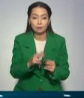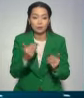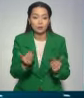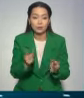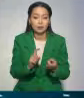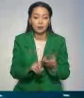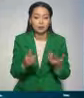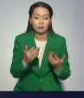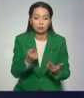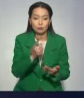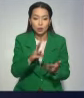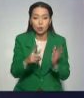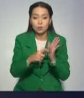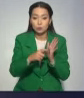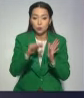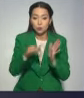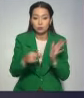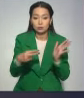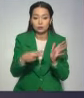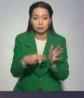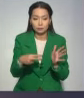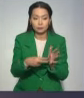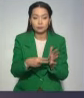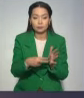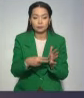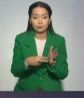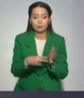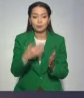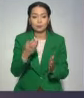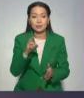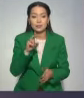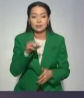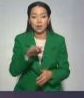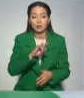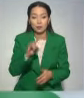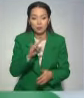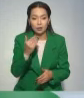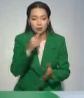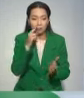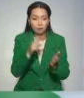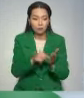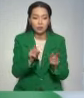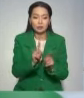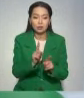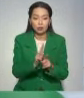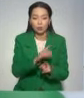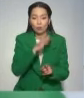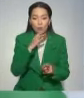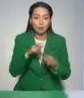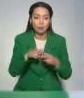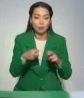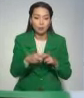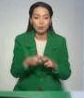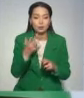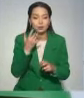миллион семьсот тысяч лететь собирались скатом отечественные Перевозчик регулярно попадает в новостные заголовки и становится